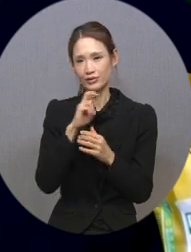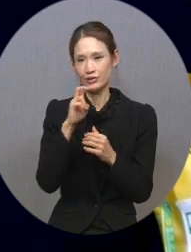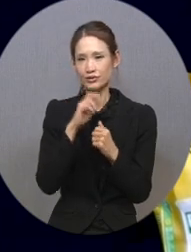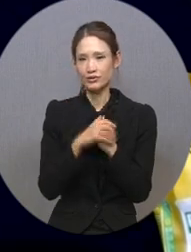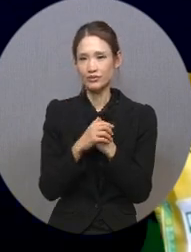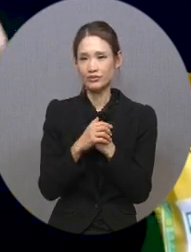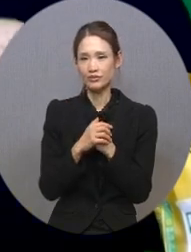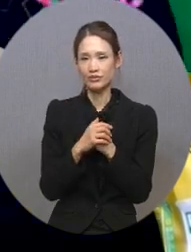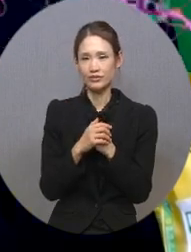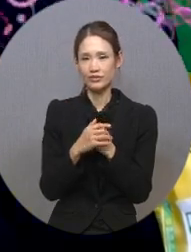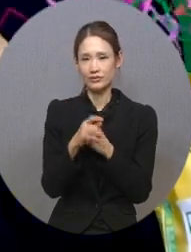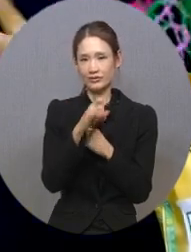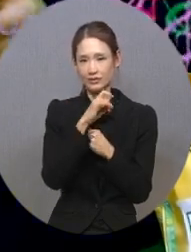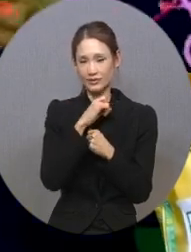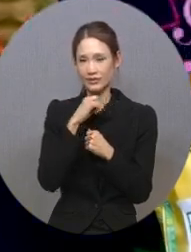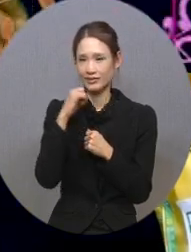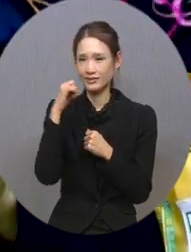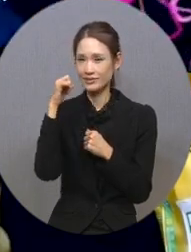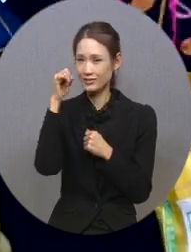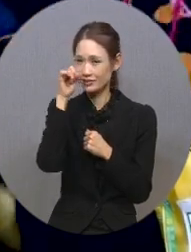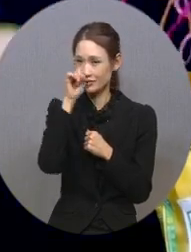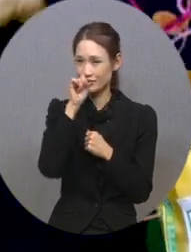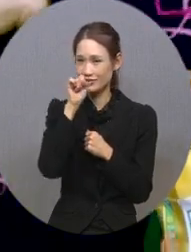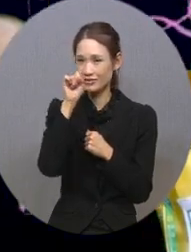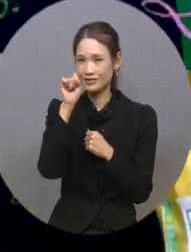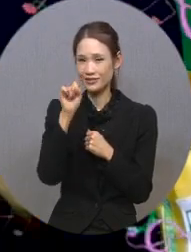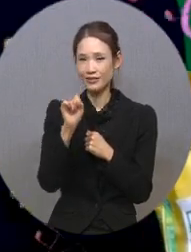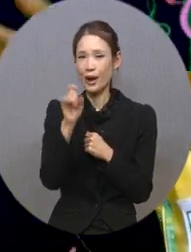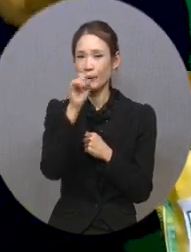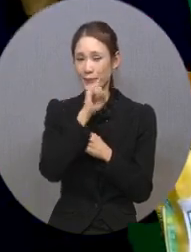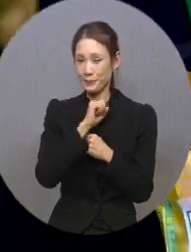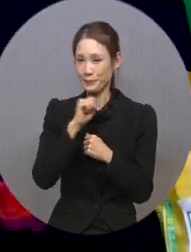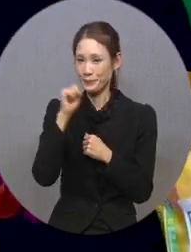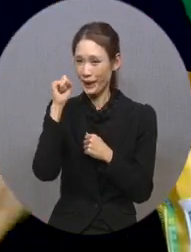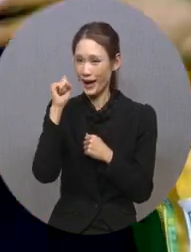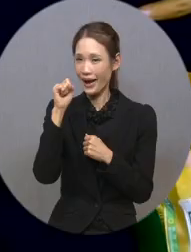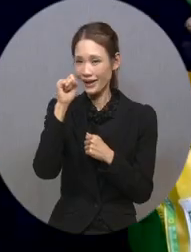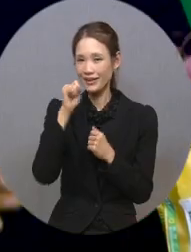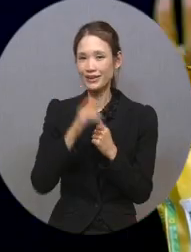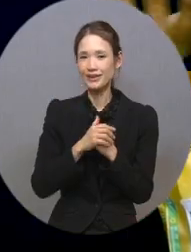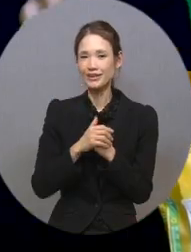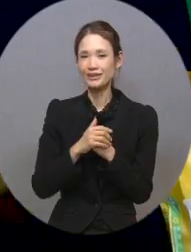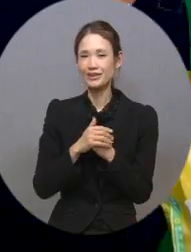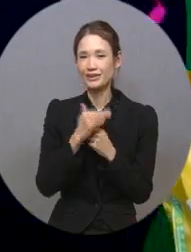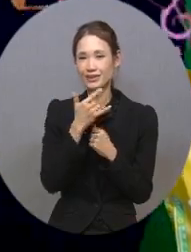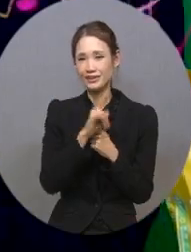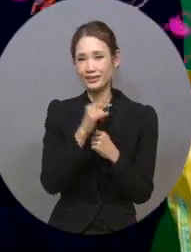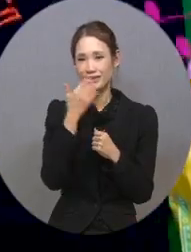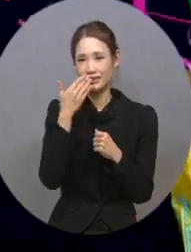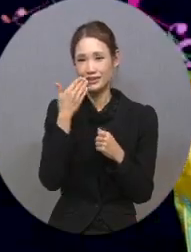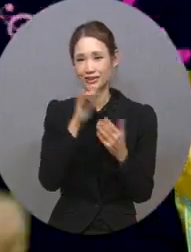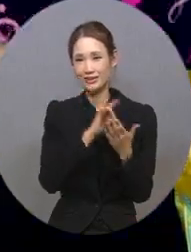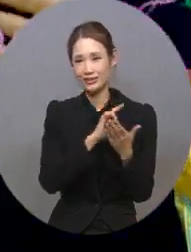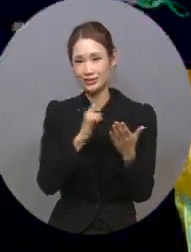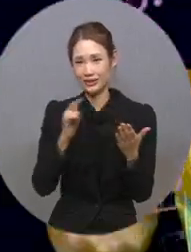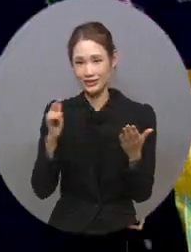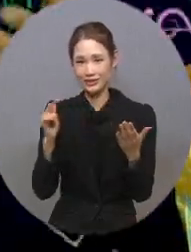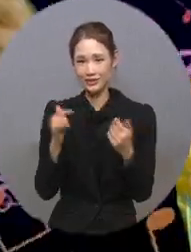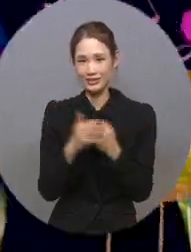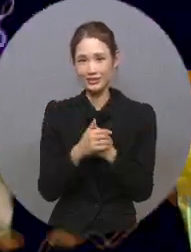뭐요? 맛도 좋고 맛도 좋다 남도의